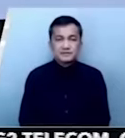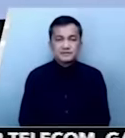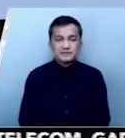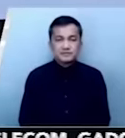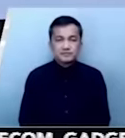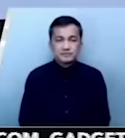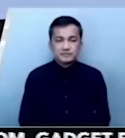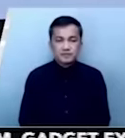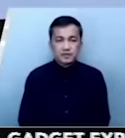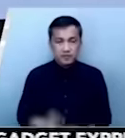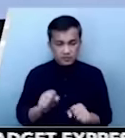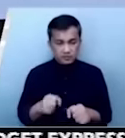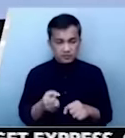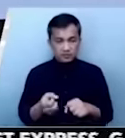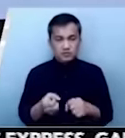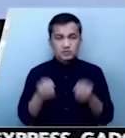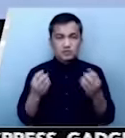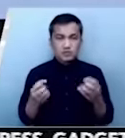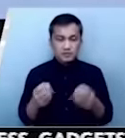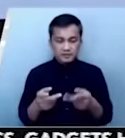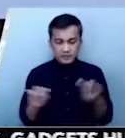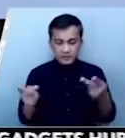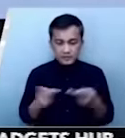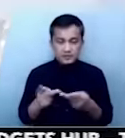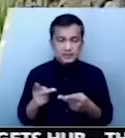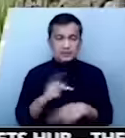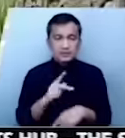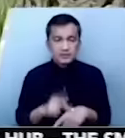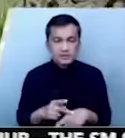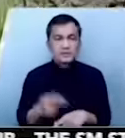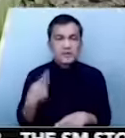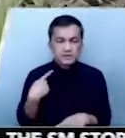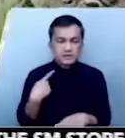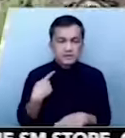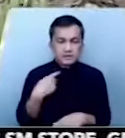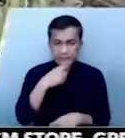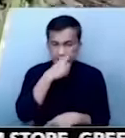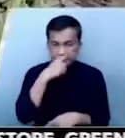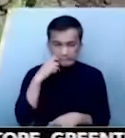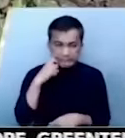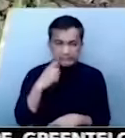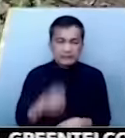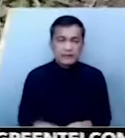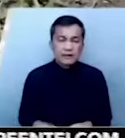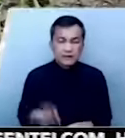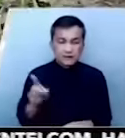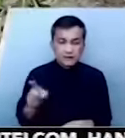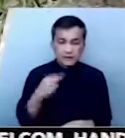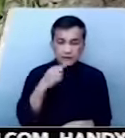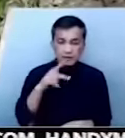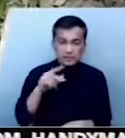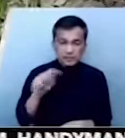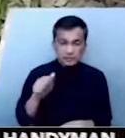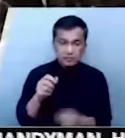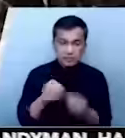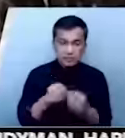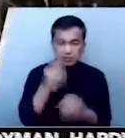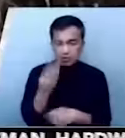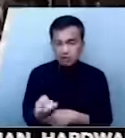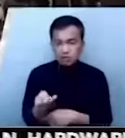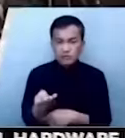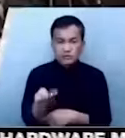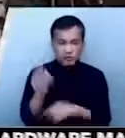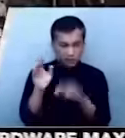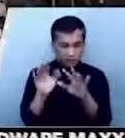Posibleng mas dumami pa ang lugar sa bansa na nakararanas ng tagtuyot. Ayon sa PAGASA, dahil sa mas kumaunting pag-ulan, kaya